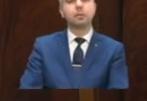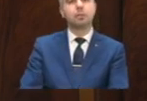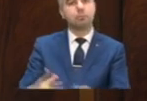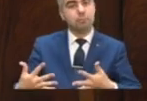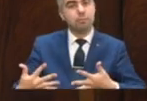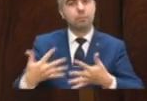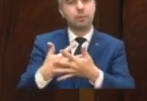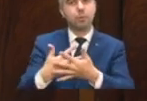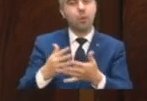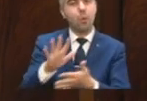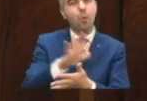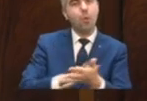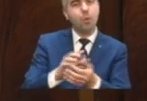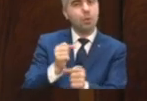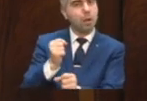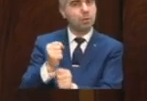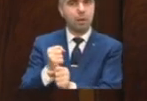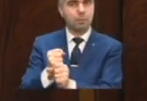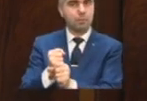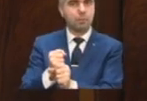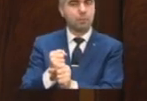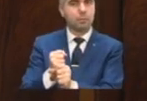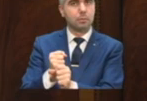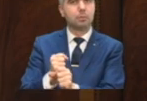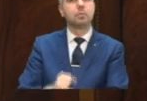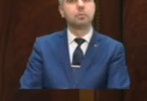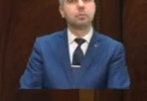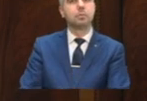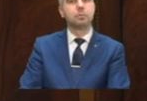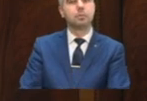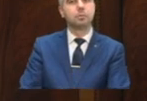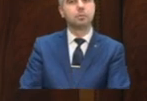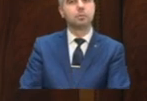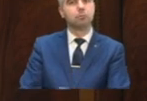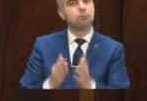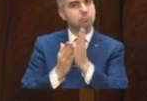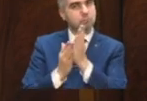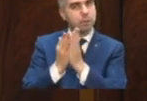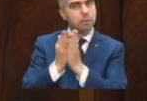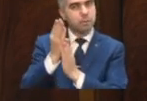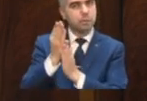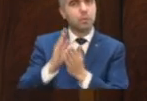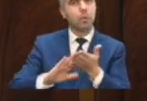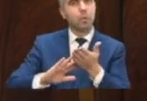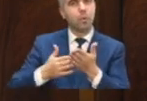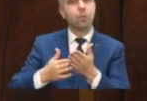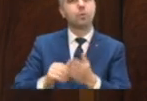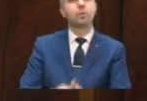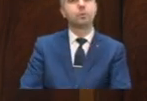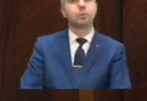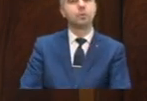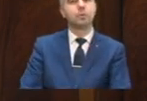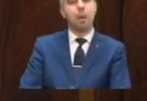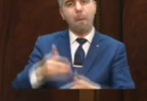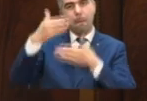جميع نشتغلوا جميع ونوصلوا يعني المستوى اللي هو لاقي